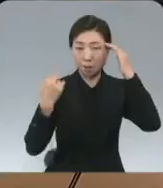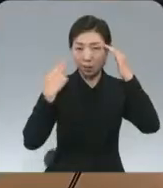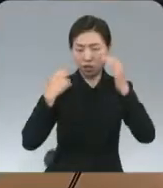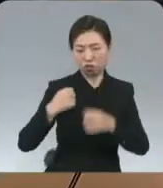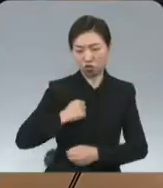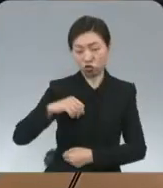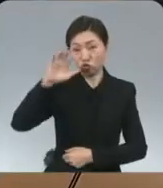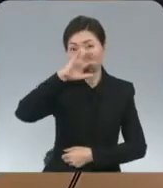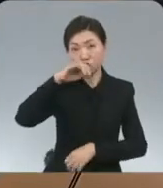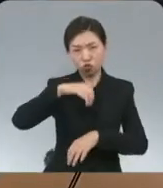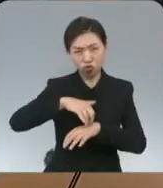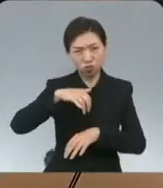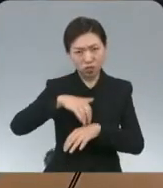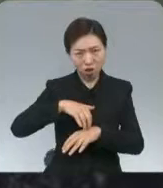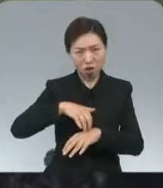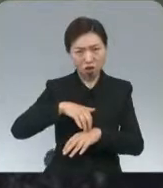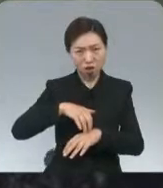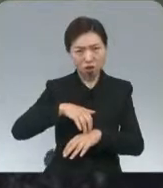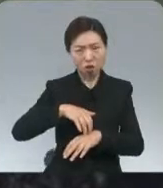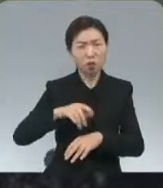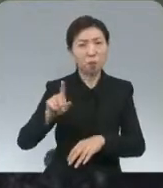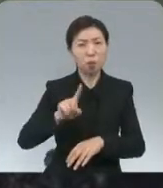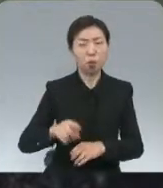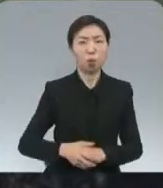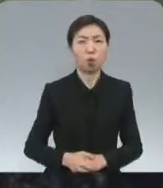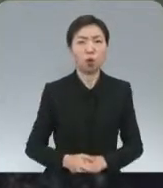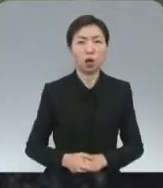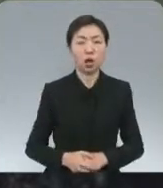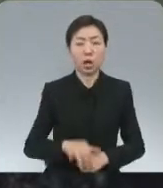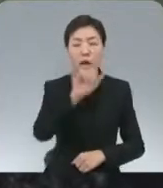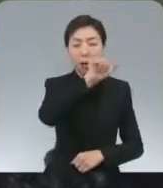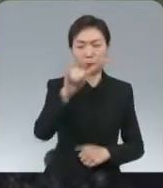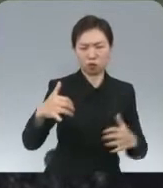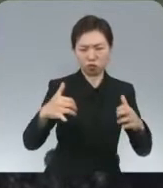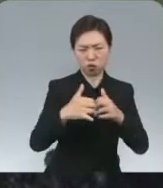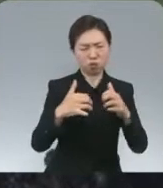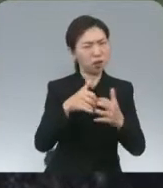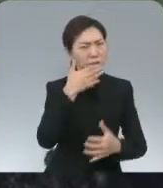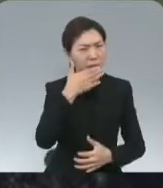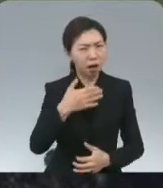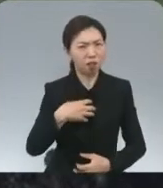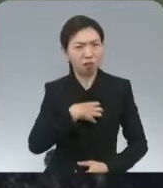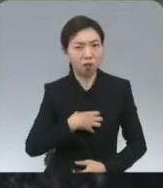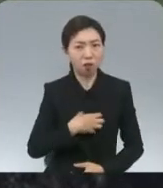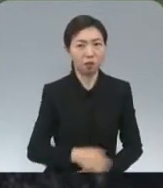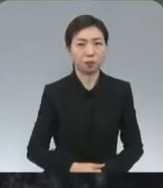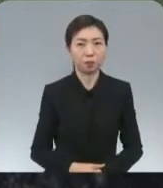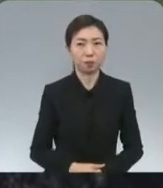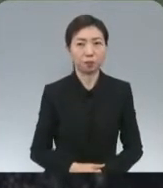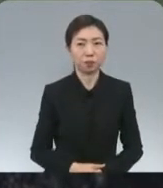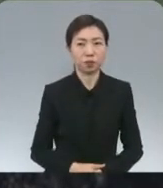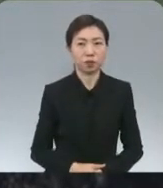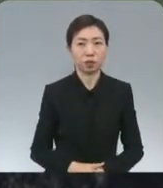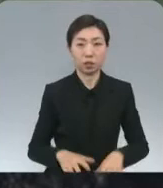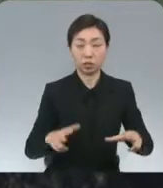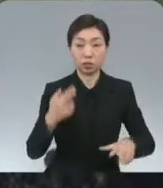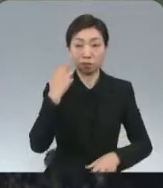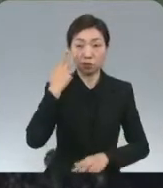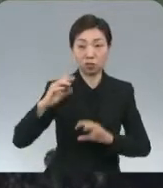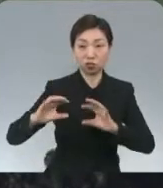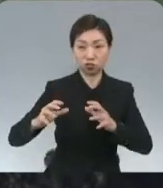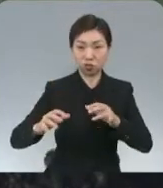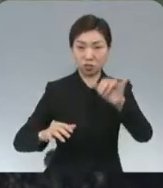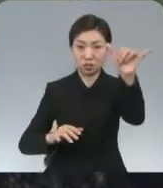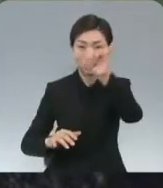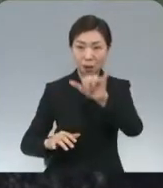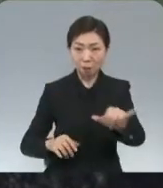Serikat dalam pidatonya di sidang umum perserikatan bangsa-bangsa di New York Amerika Serikat pada senin Kim mengecam latihan maritim gabungan kedua negara